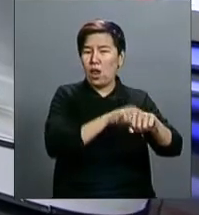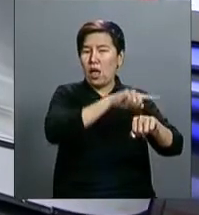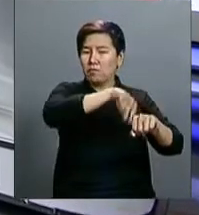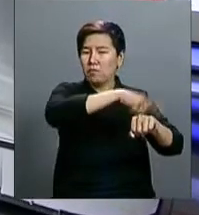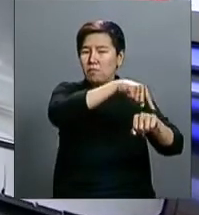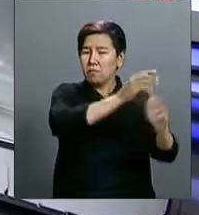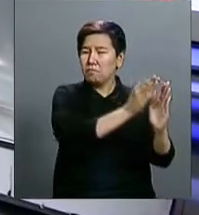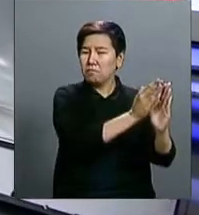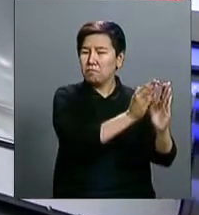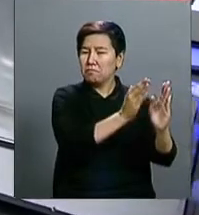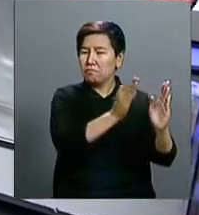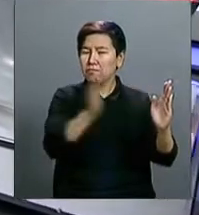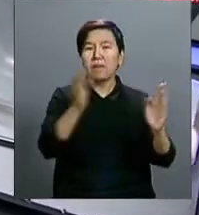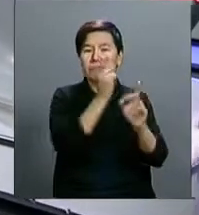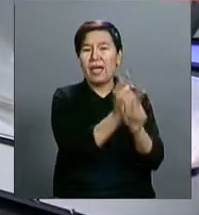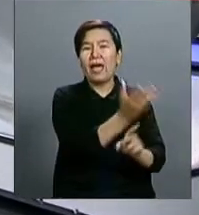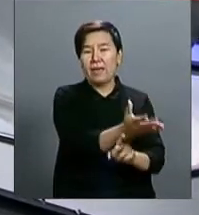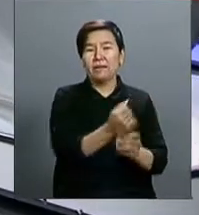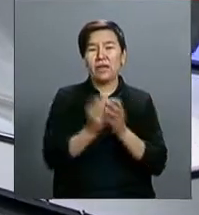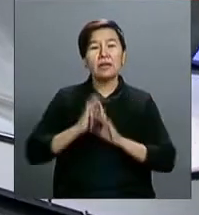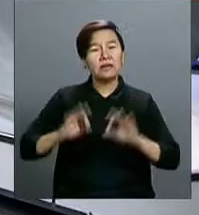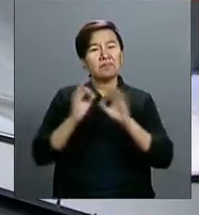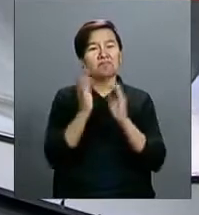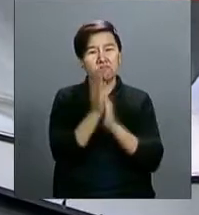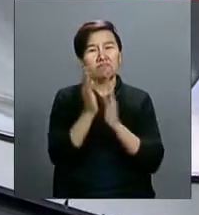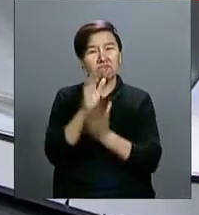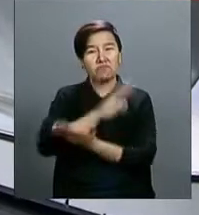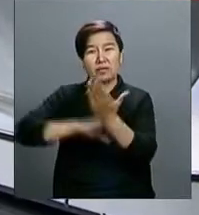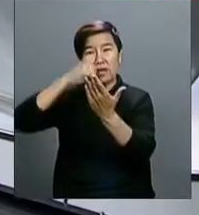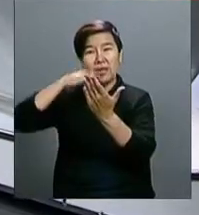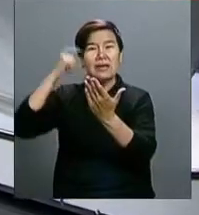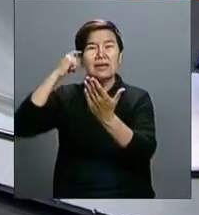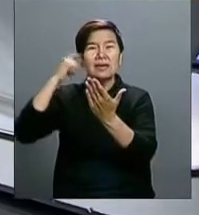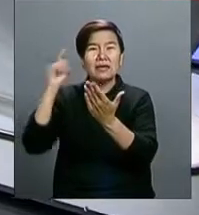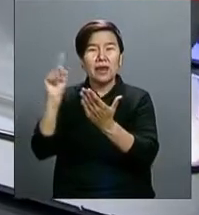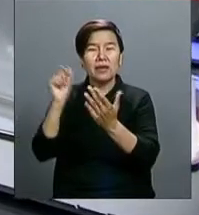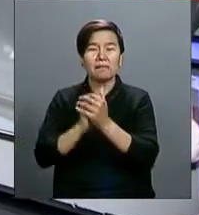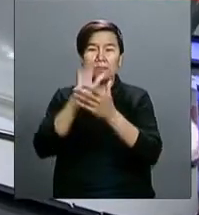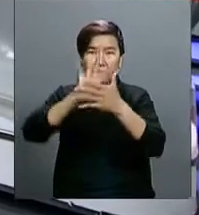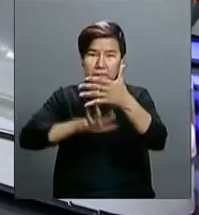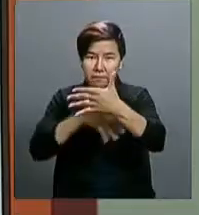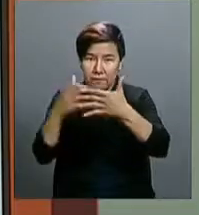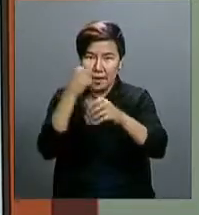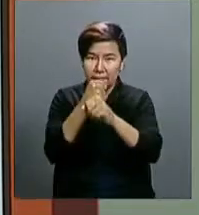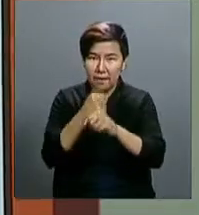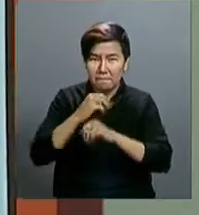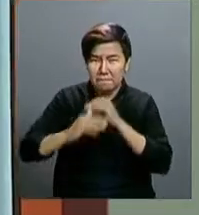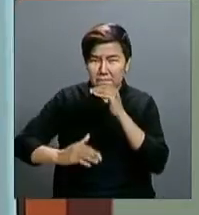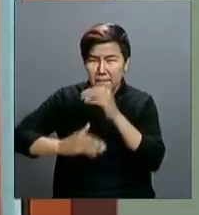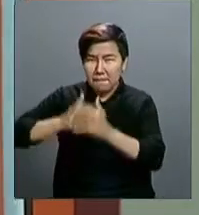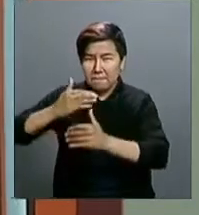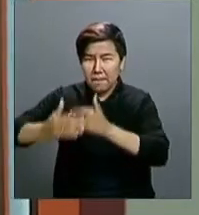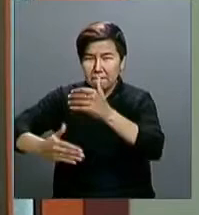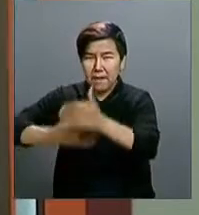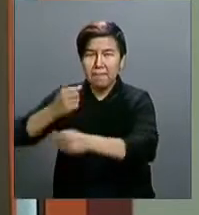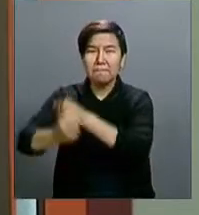ต่ก็ถือว่าเป็นเรื่องที่น่ายินดีทีเดียวค่ะสำหรับประเทศไทยที่จะมีทิศทางมีแนวทางการขับเคลื่อนไปข้างหน้าถึง20